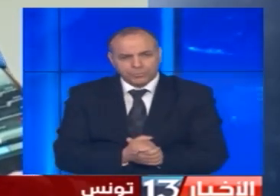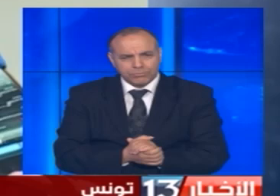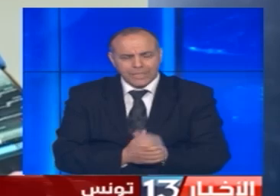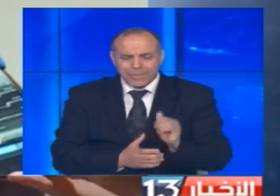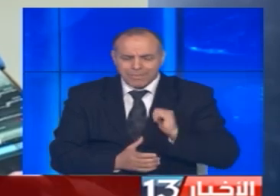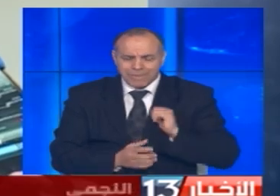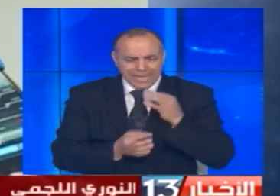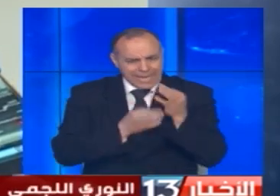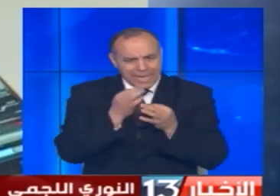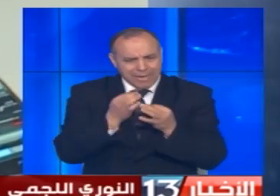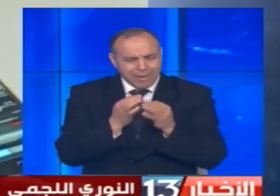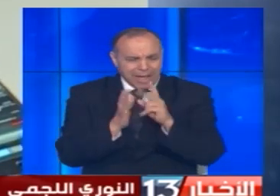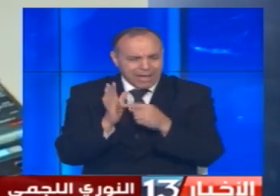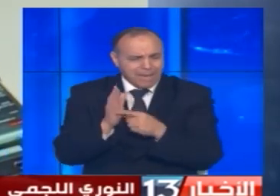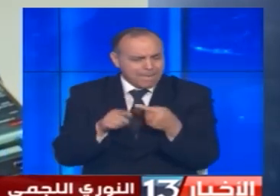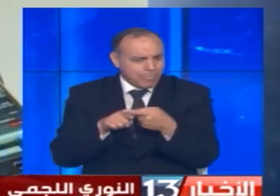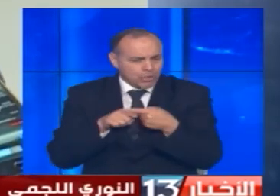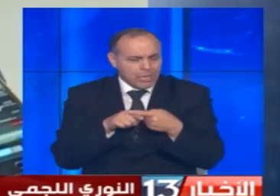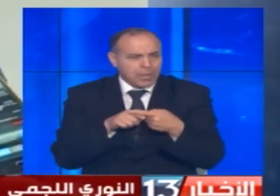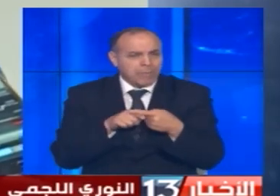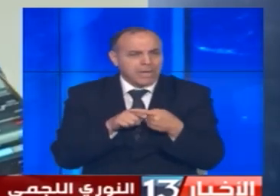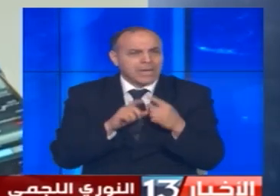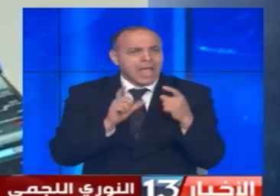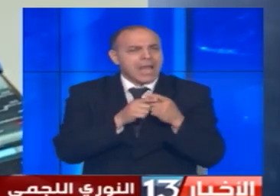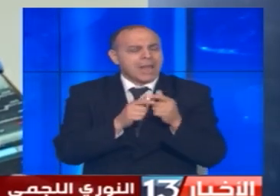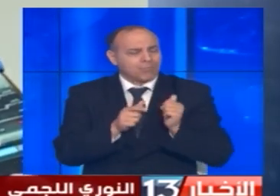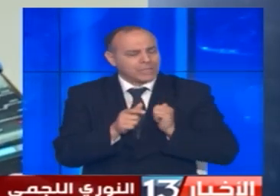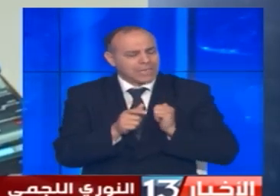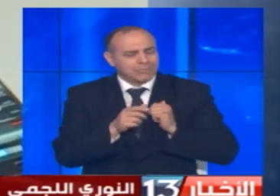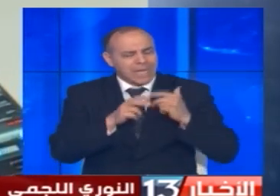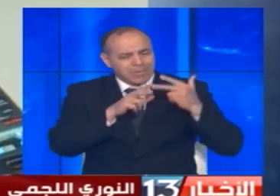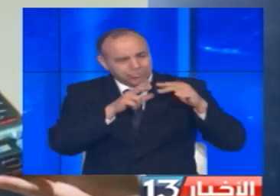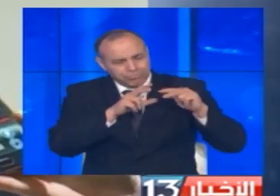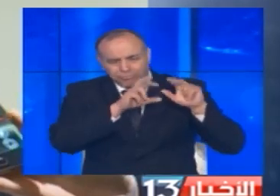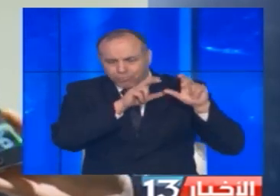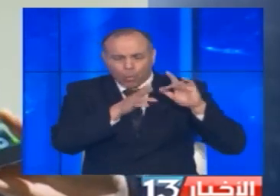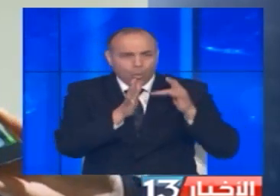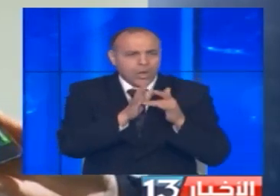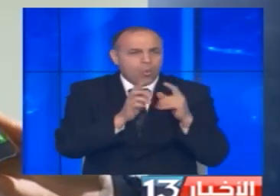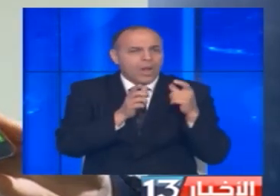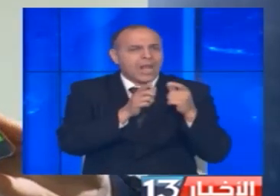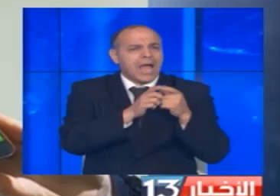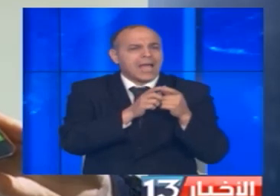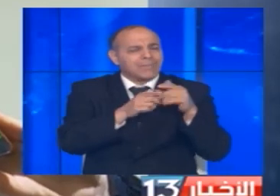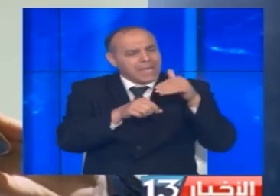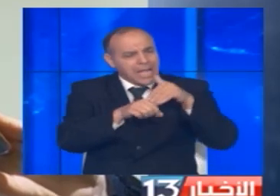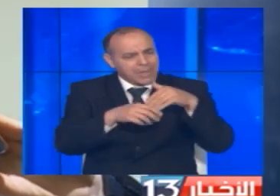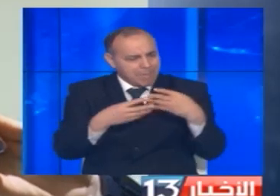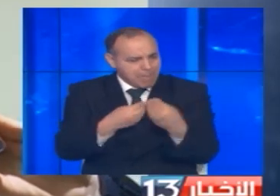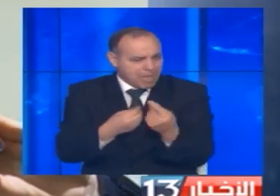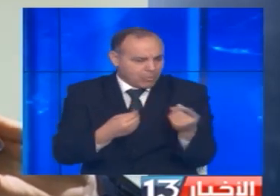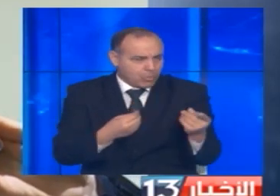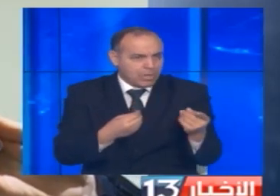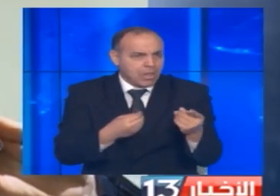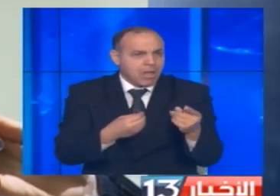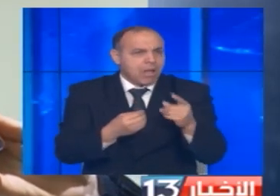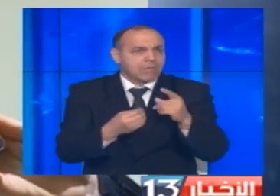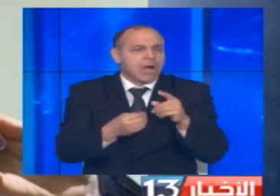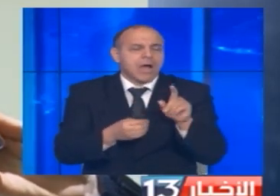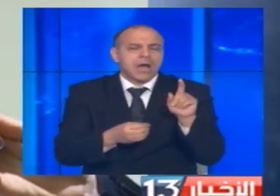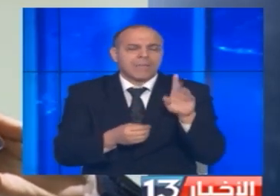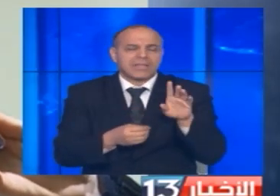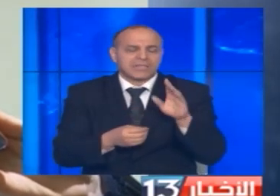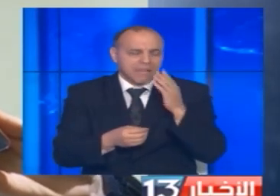خاصة باش نحكيو على القرار المشترك بين الهيئة العليا المستقلة للاتصال السمعي البصري والهيئة العليا المستقلة للانتخابات اللي خرج في 14